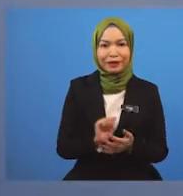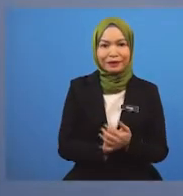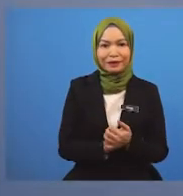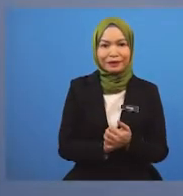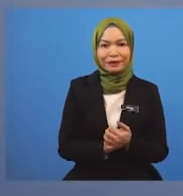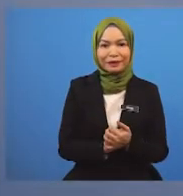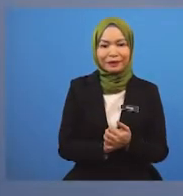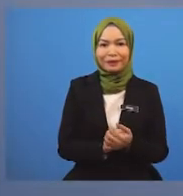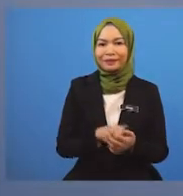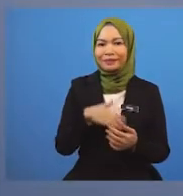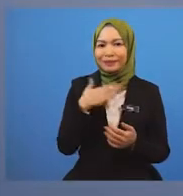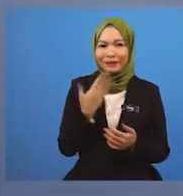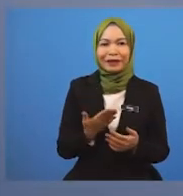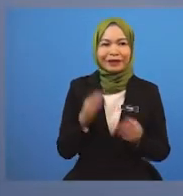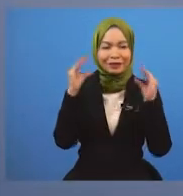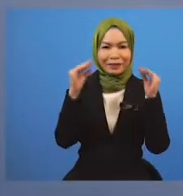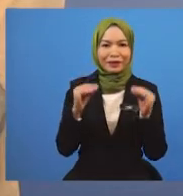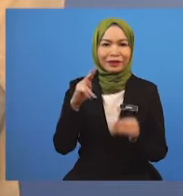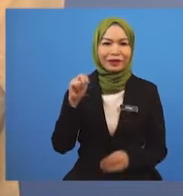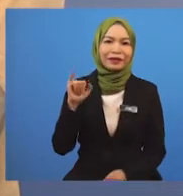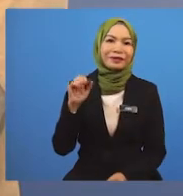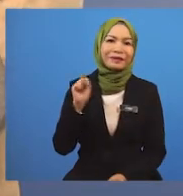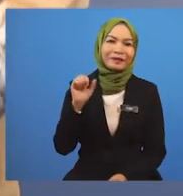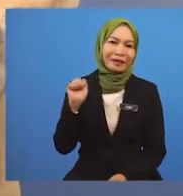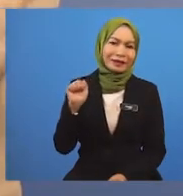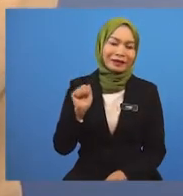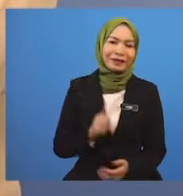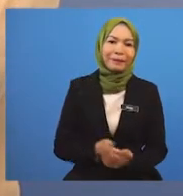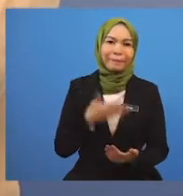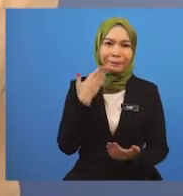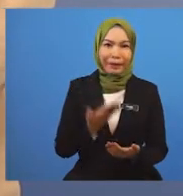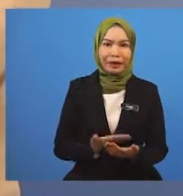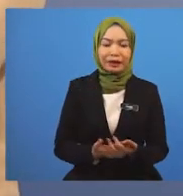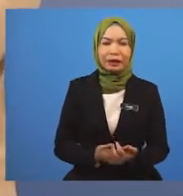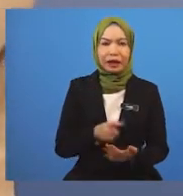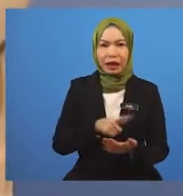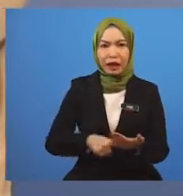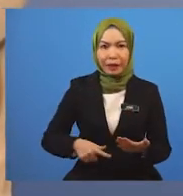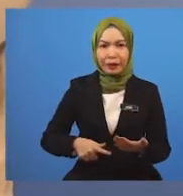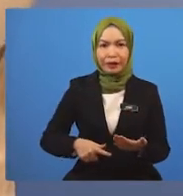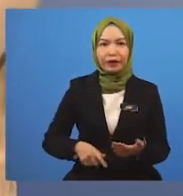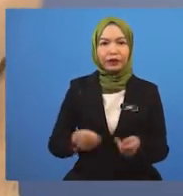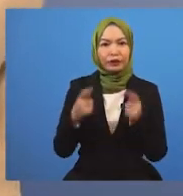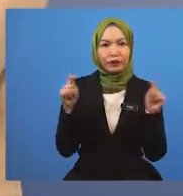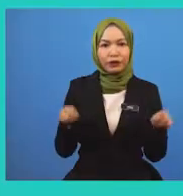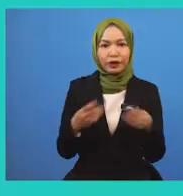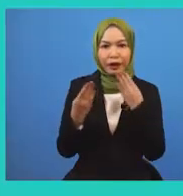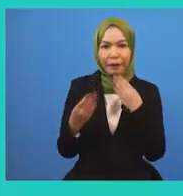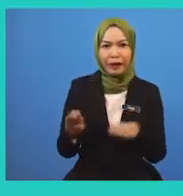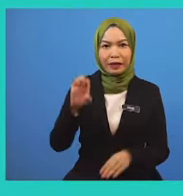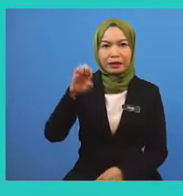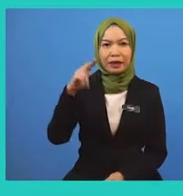Ju. Terima kasih, Cikgu Nisa. Ya. Baiklah, murid-murid. Apakah pula tindak balas endotermik?